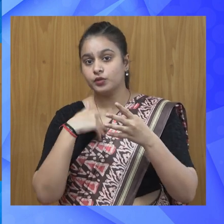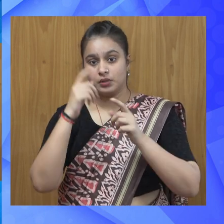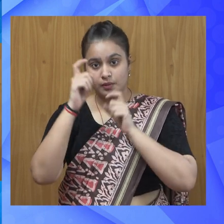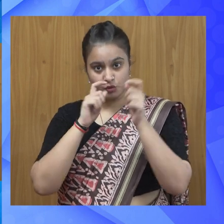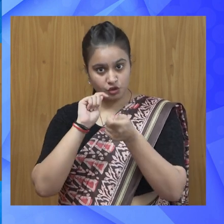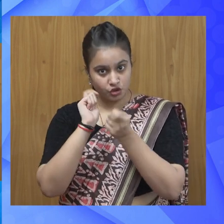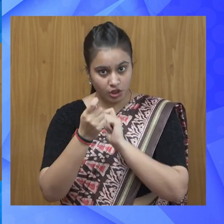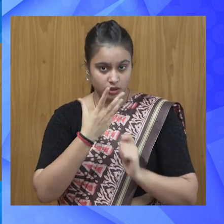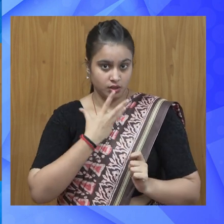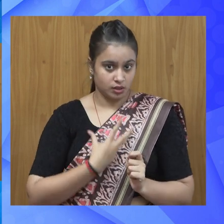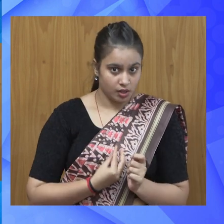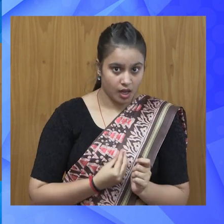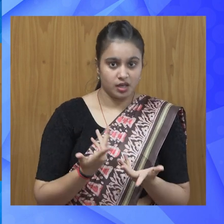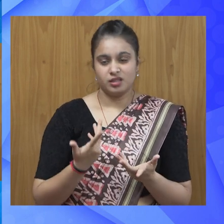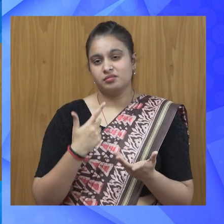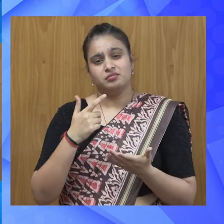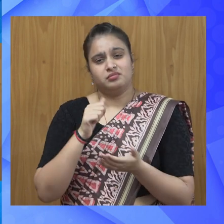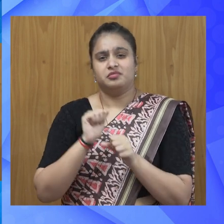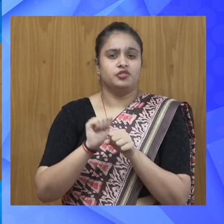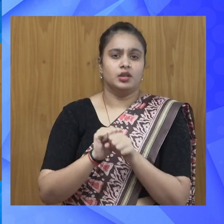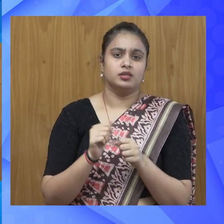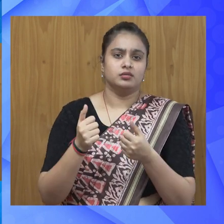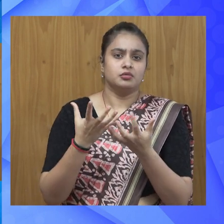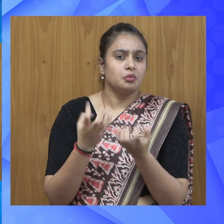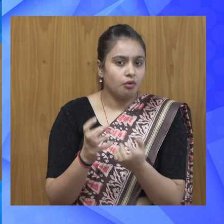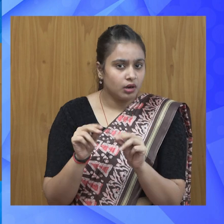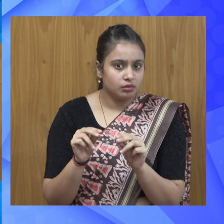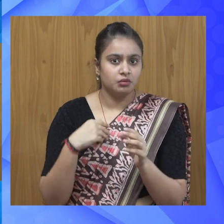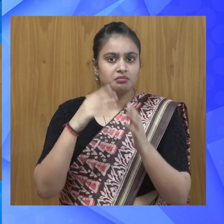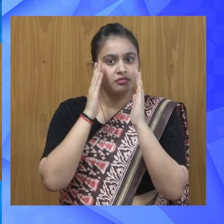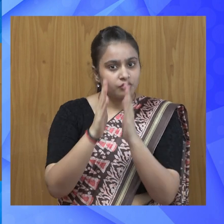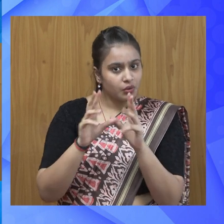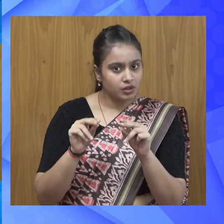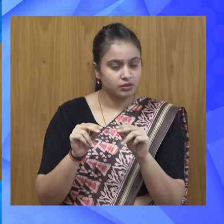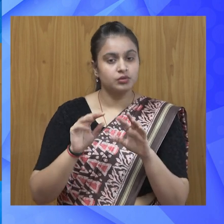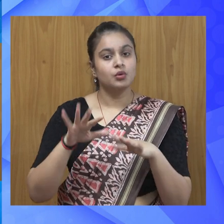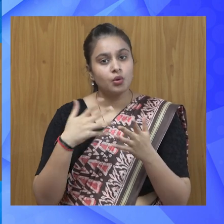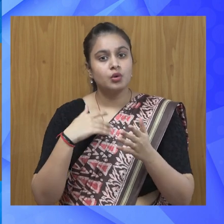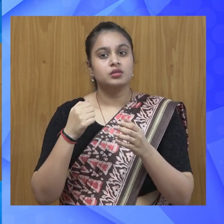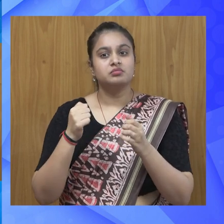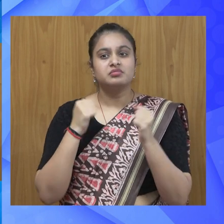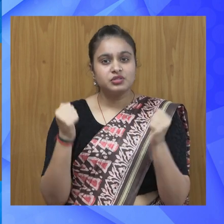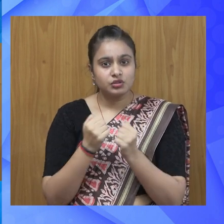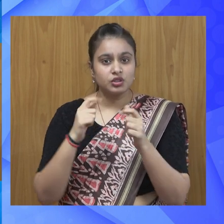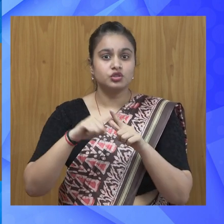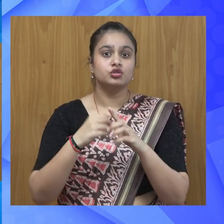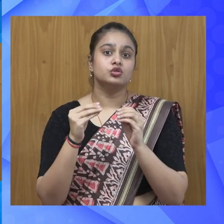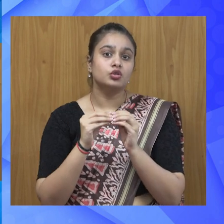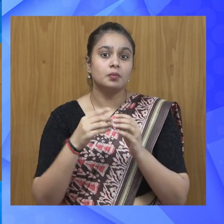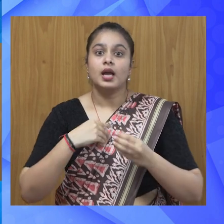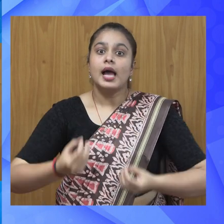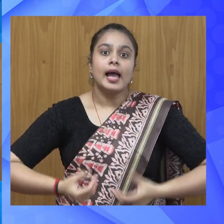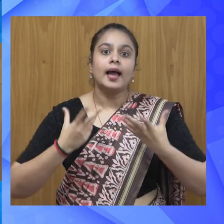चेंजेस हो गए, सैडनेस, होपलेसनेस, ये सिम्टम हो गए, और भी स्ट्रगल्स टू फाइंड अ जॉब, आपको खुशी का अनुभव